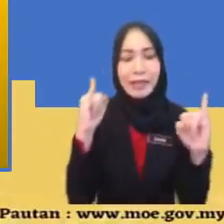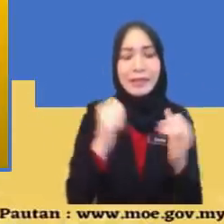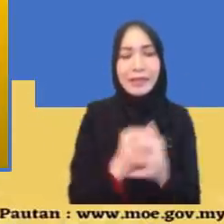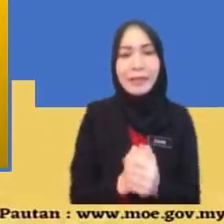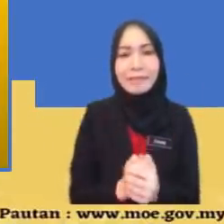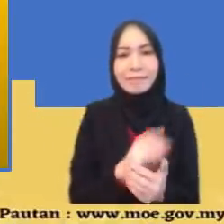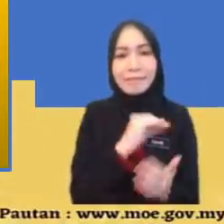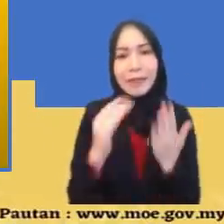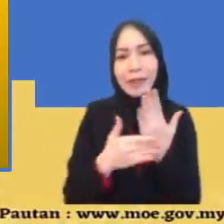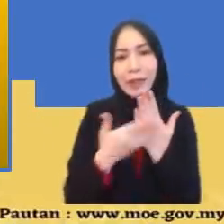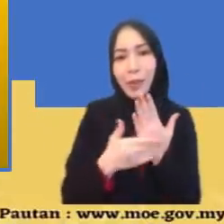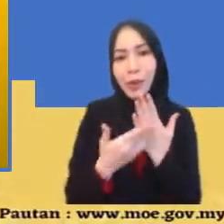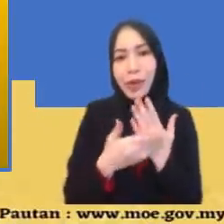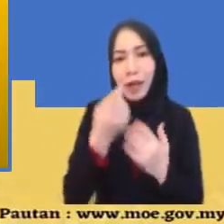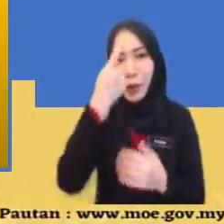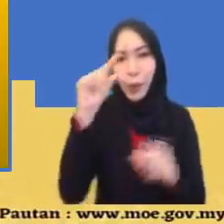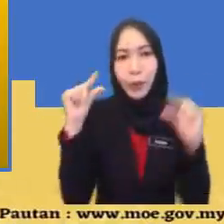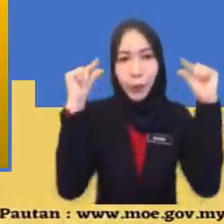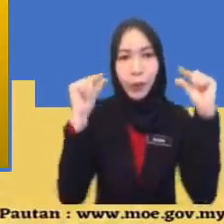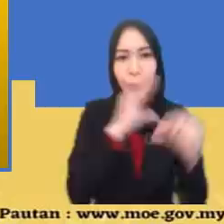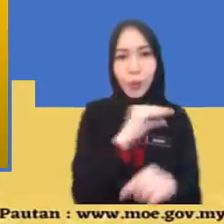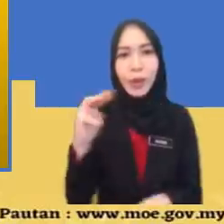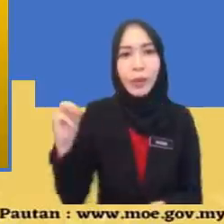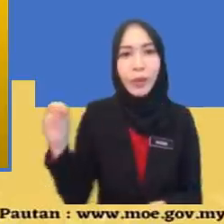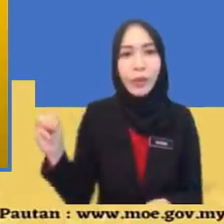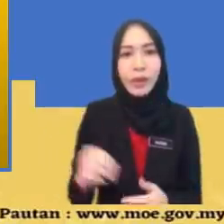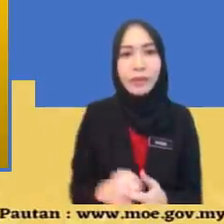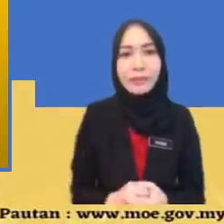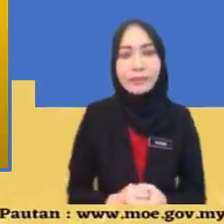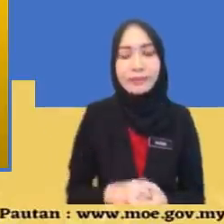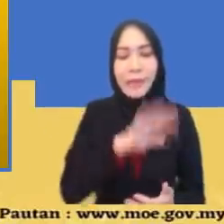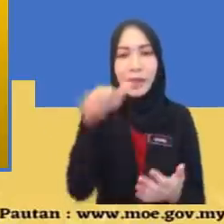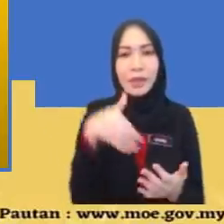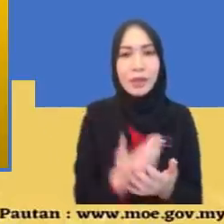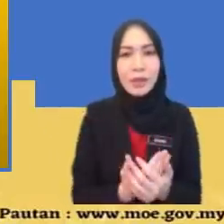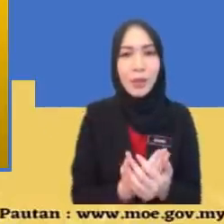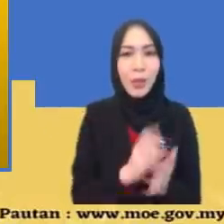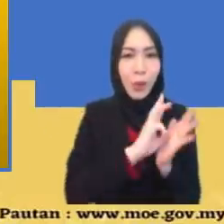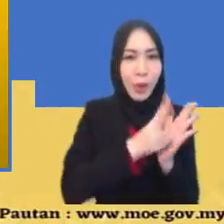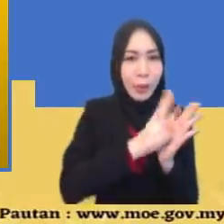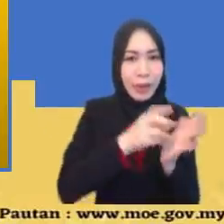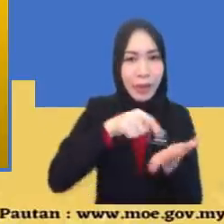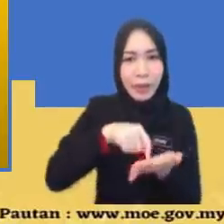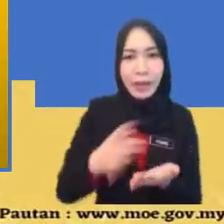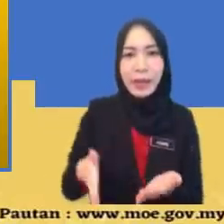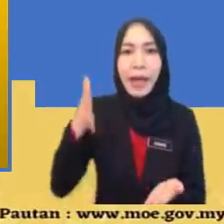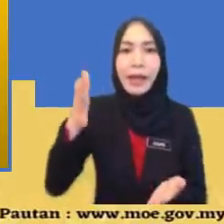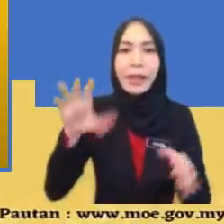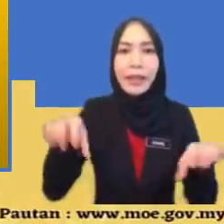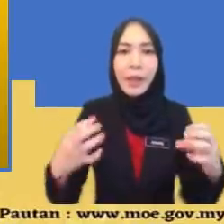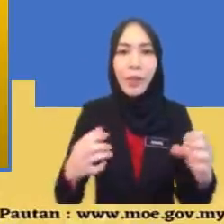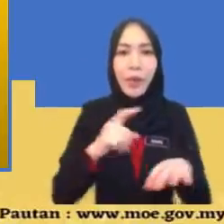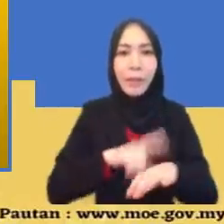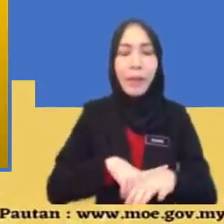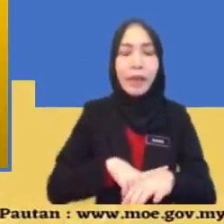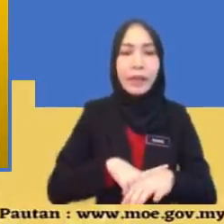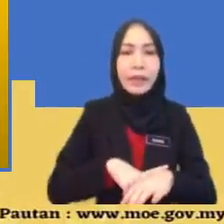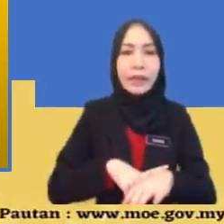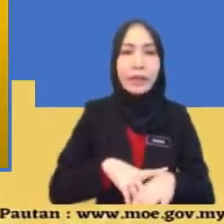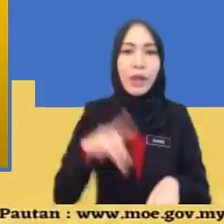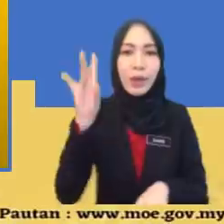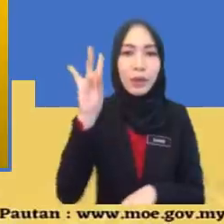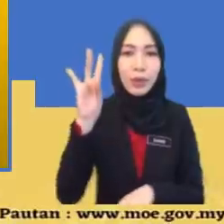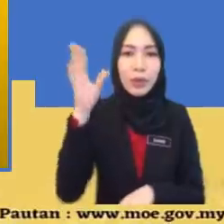untuk para guru dan murid semua sesi webinar ini akan diadakan pada 7 Sep